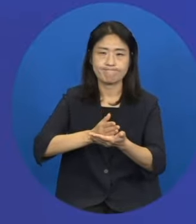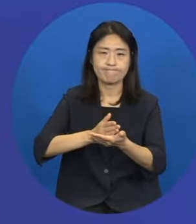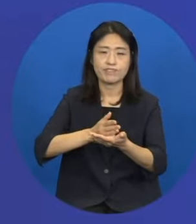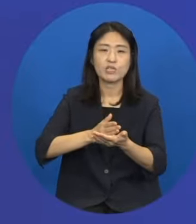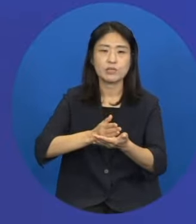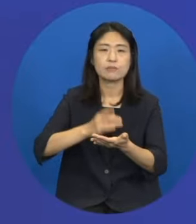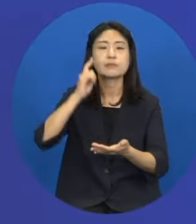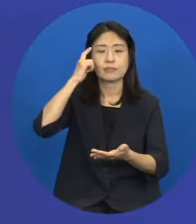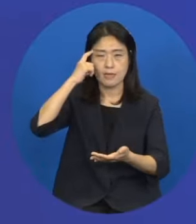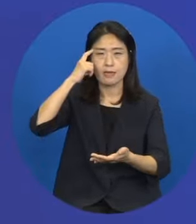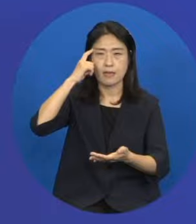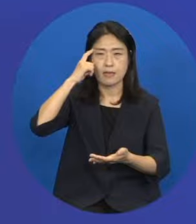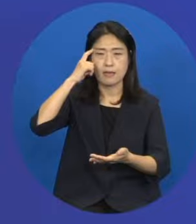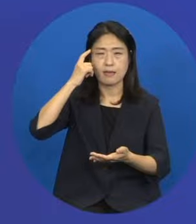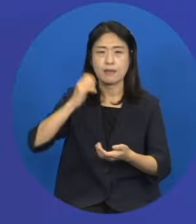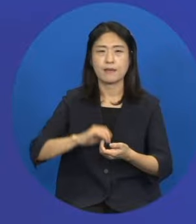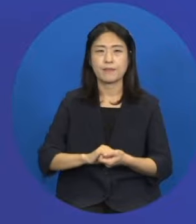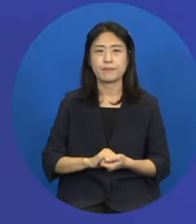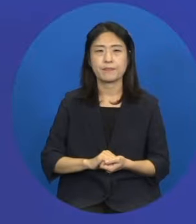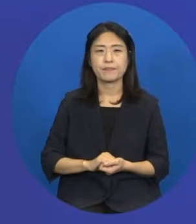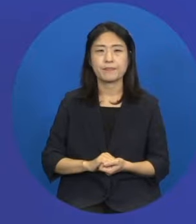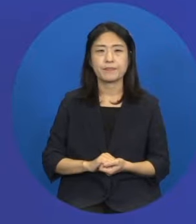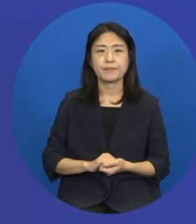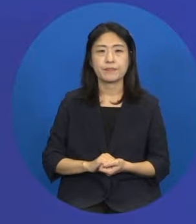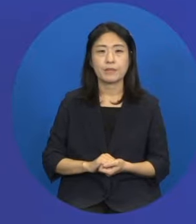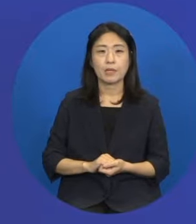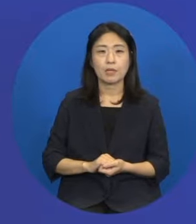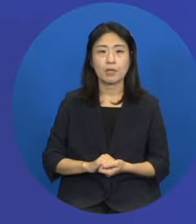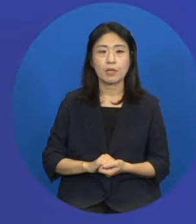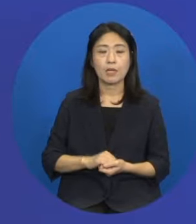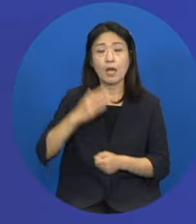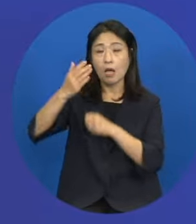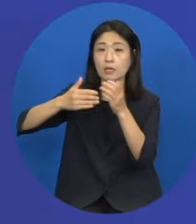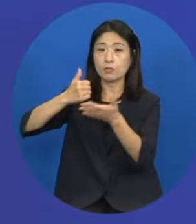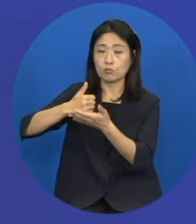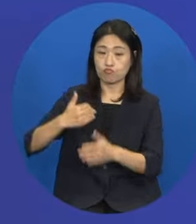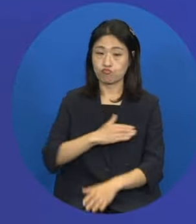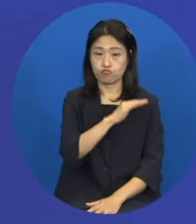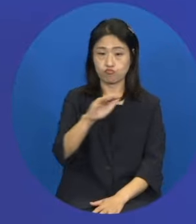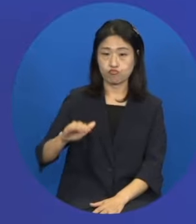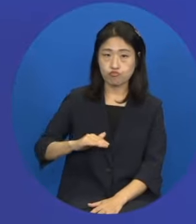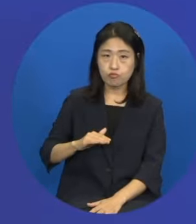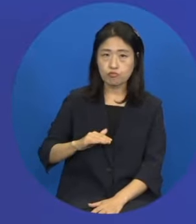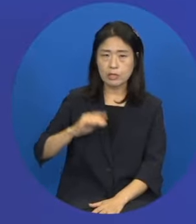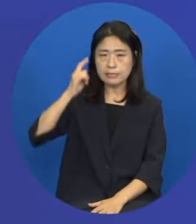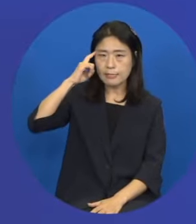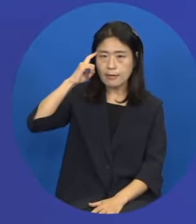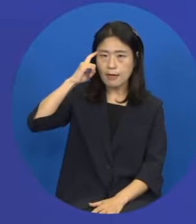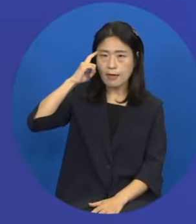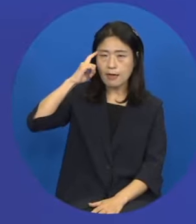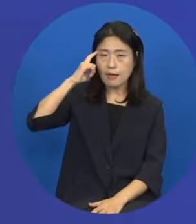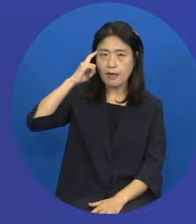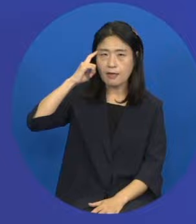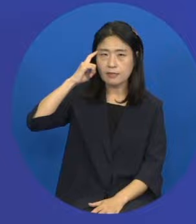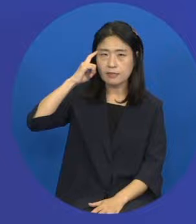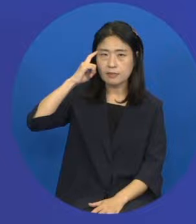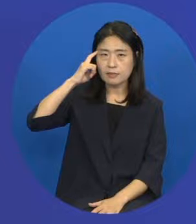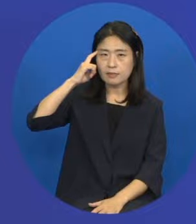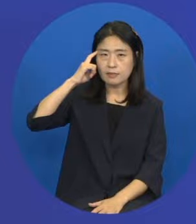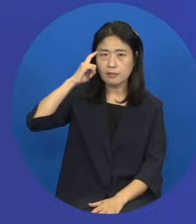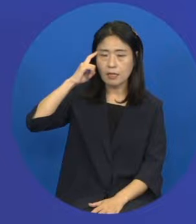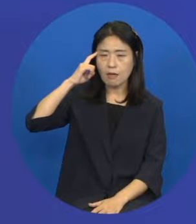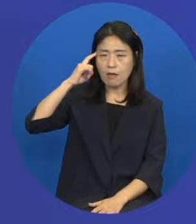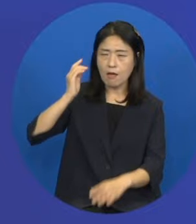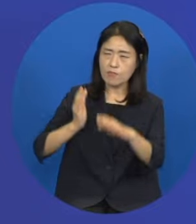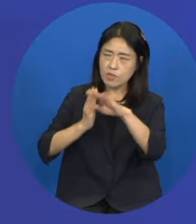돼요. 하나님은요 우리의 생각을 뛰어넘 역사하시죠. 그래서 우리가 함부로 하나님을 제한하거나